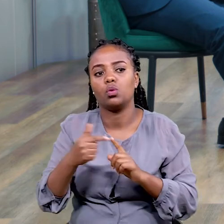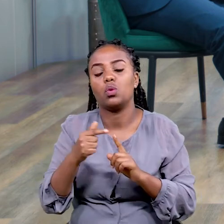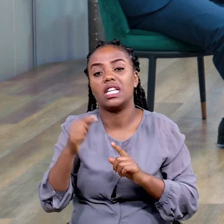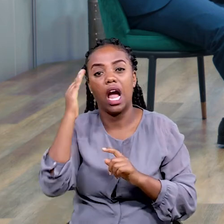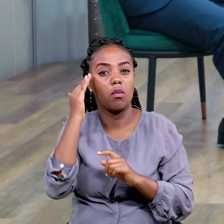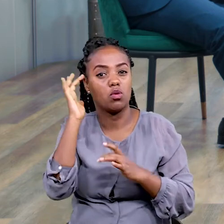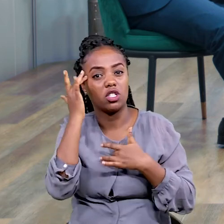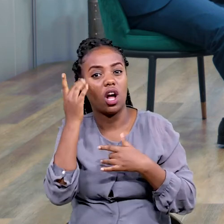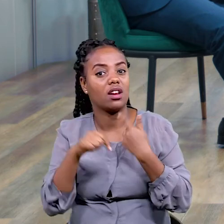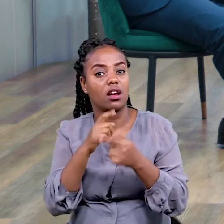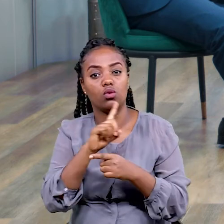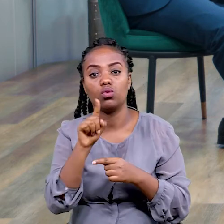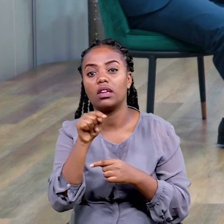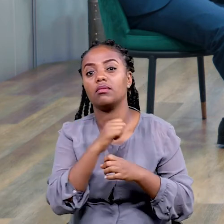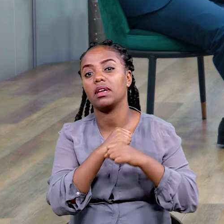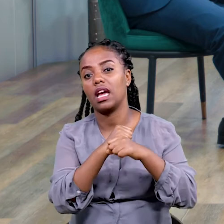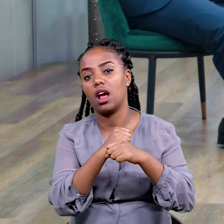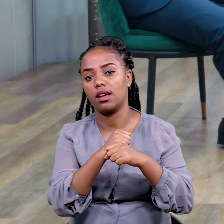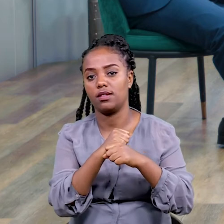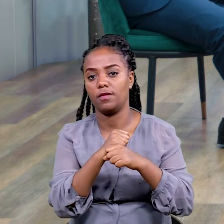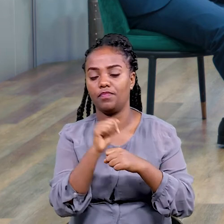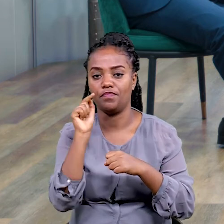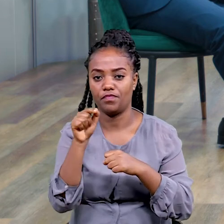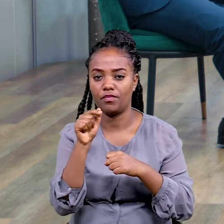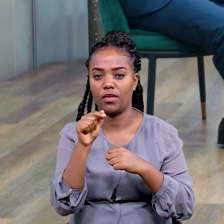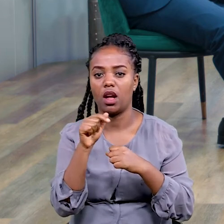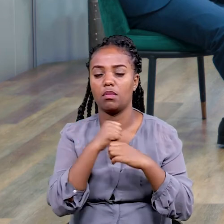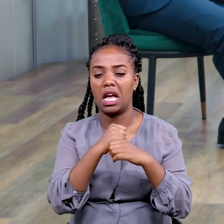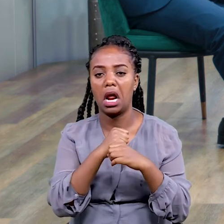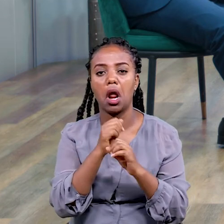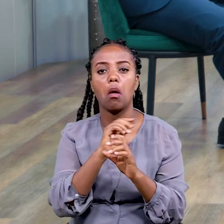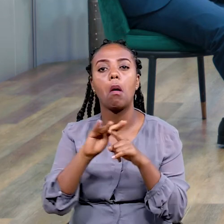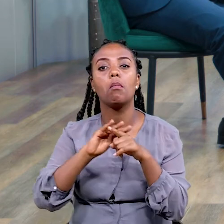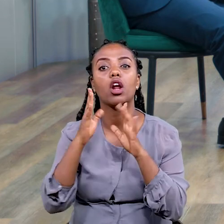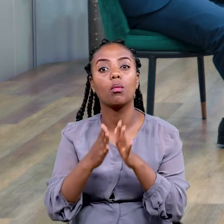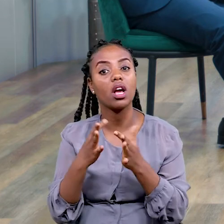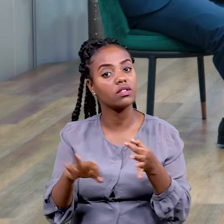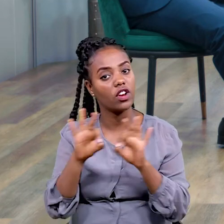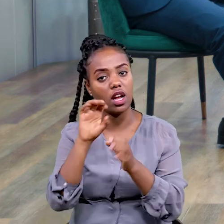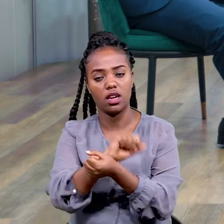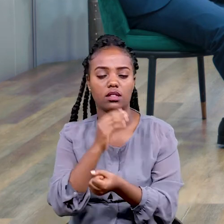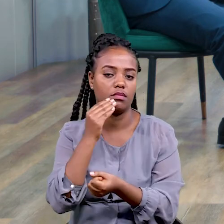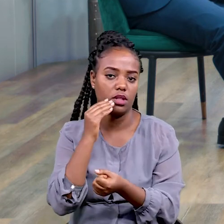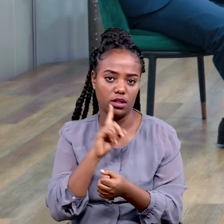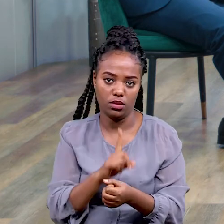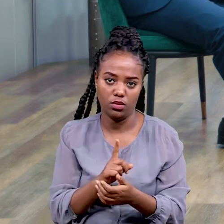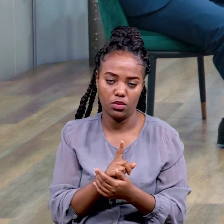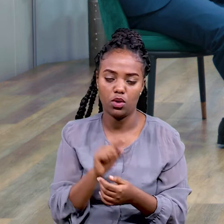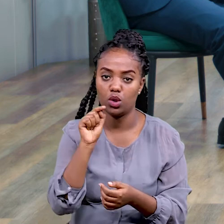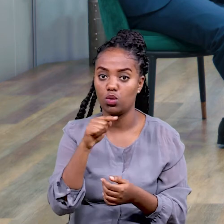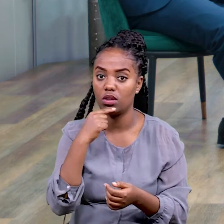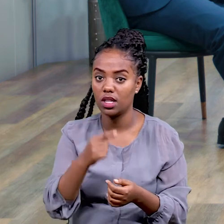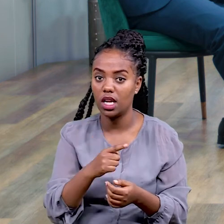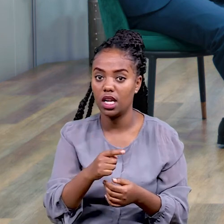ወደዛ እንዳይሄዱ ያንን የሚከላከል የሚከታተል ባለሙያ ያስፈልጓቸዋል ለማረሚያ ቤቶች። ይሄን